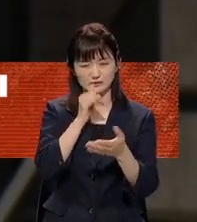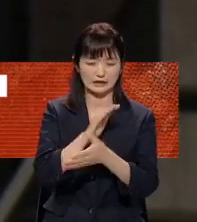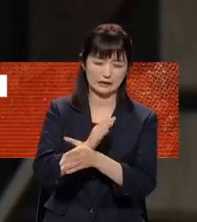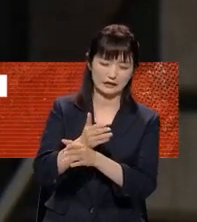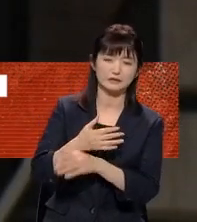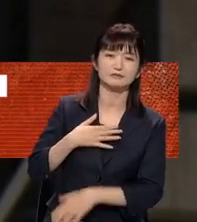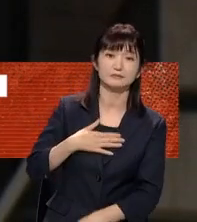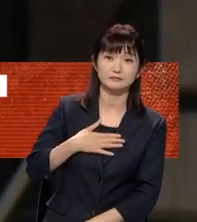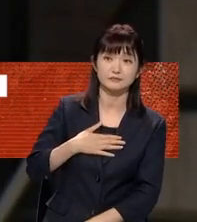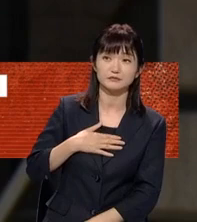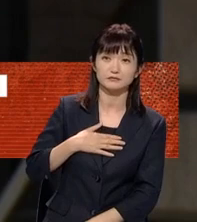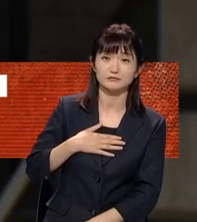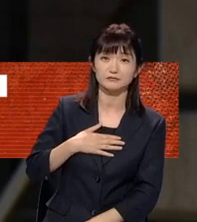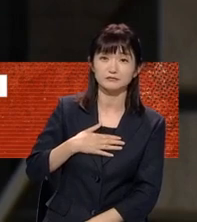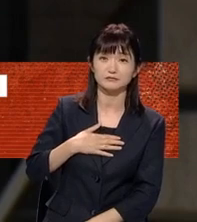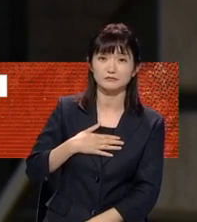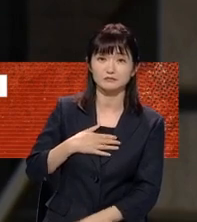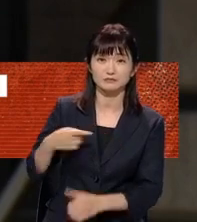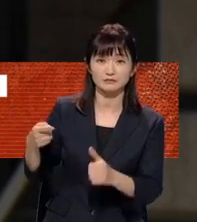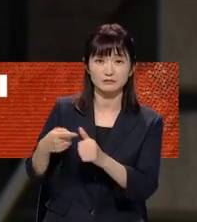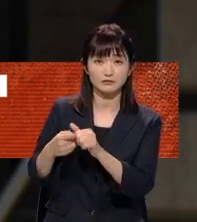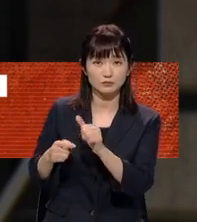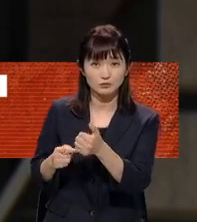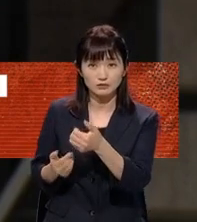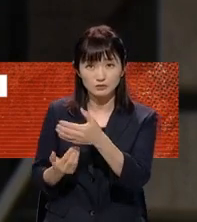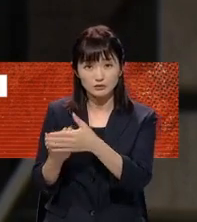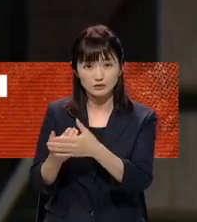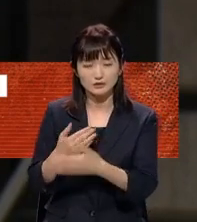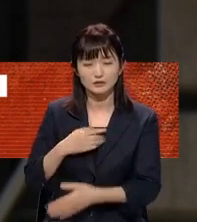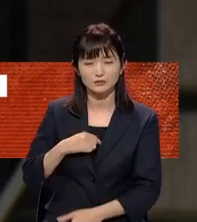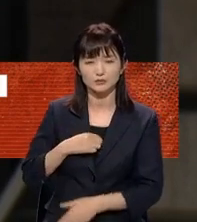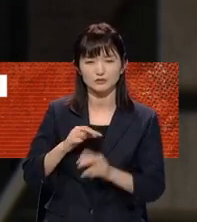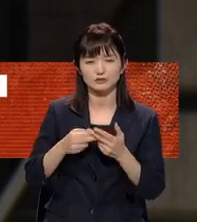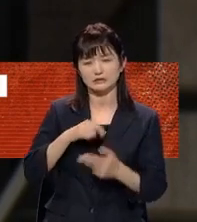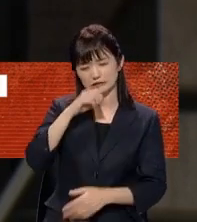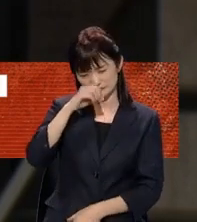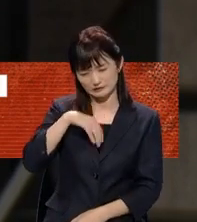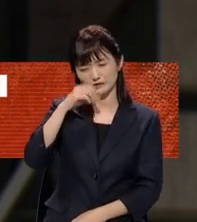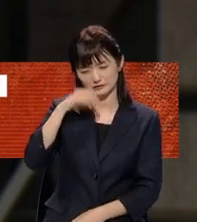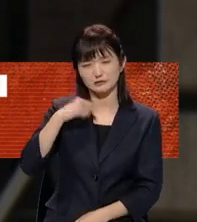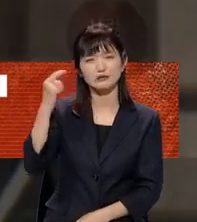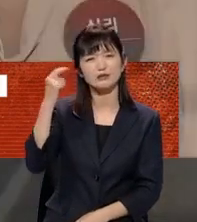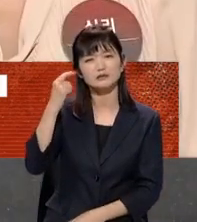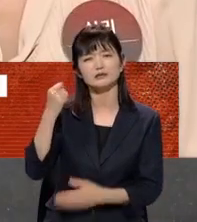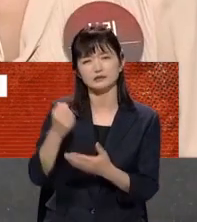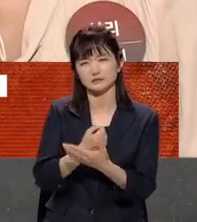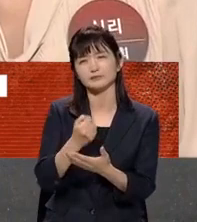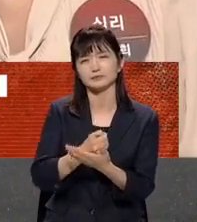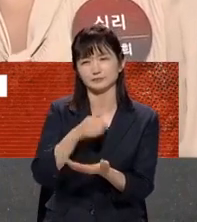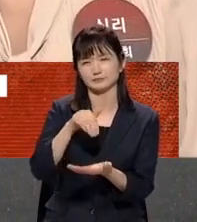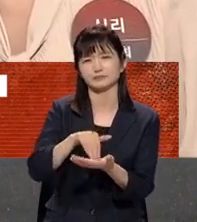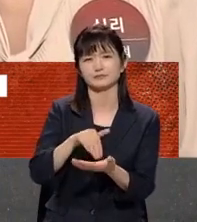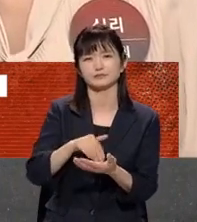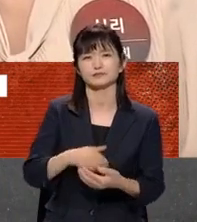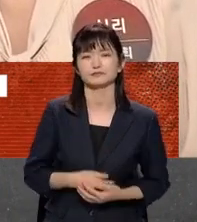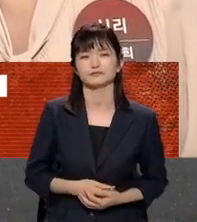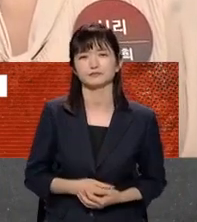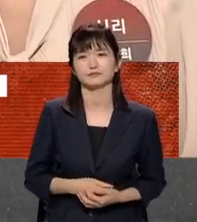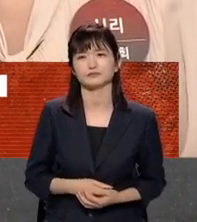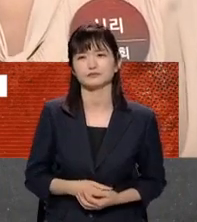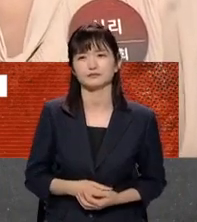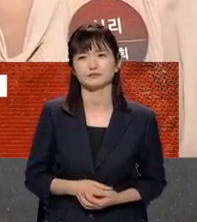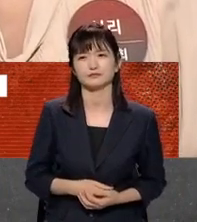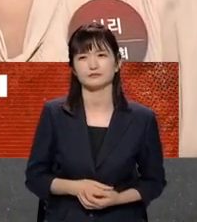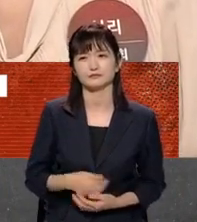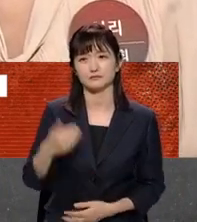장난인 줄만 알았는데 이런 일이라서 본인도 그냥 흘려드린게 너무 안타깝다 후회된다라고 밝혔는데요 사실이